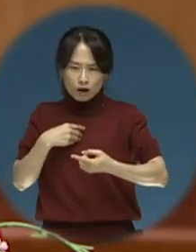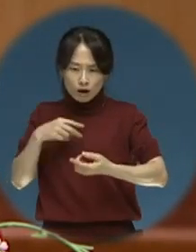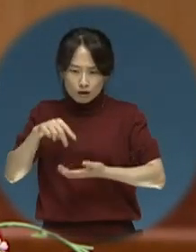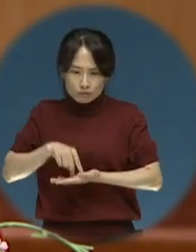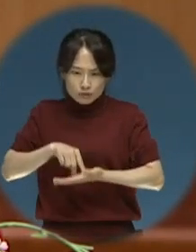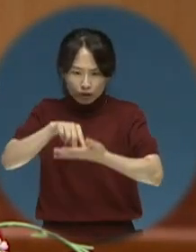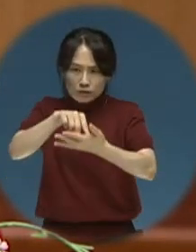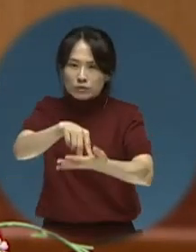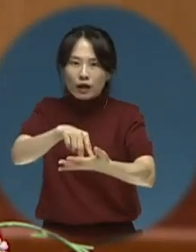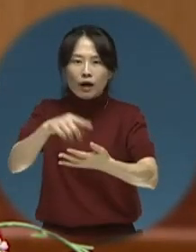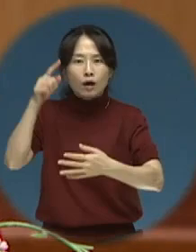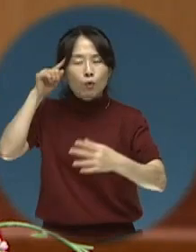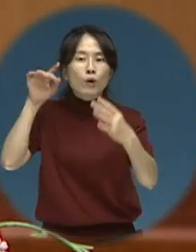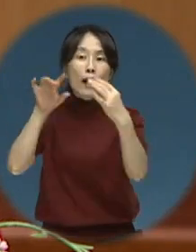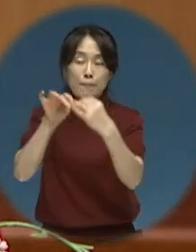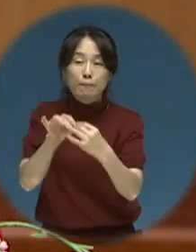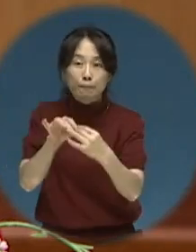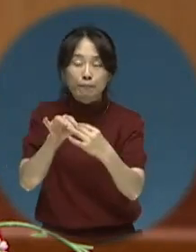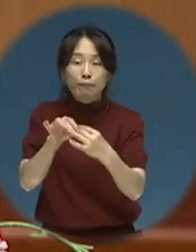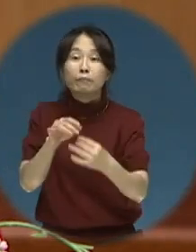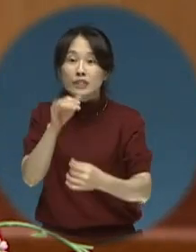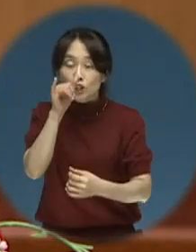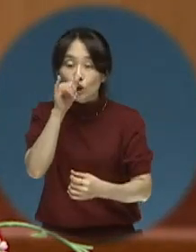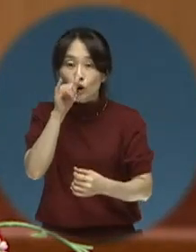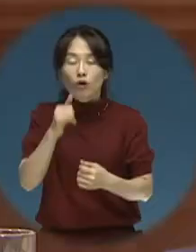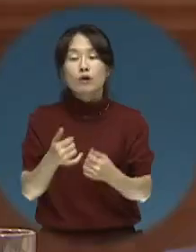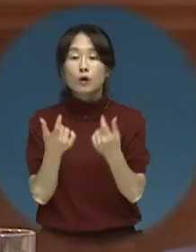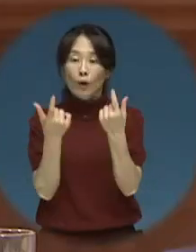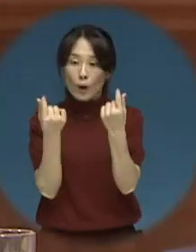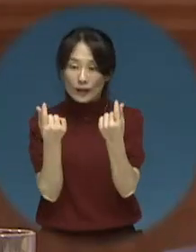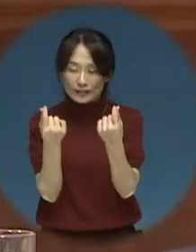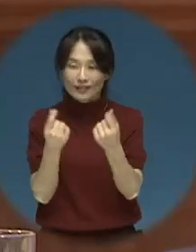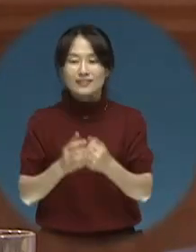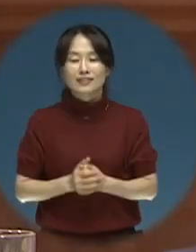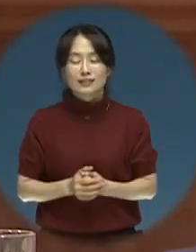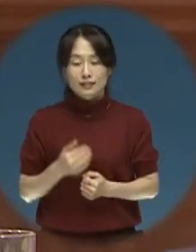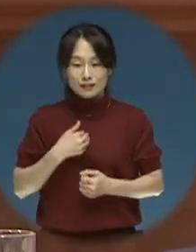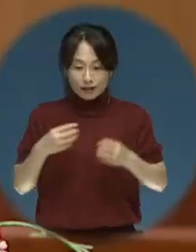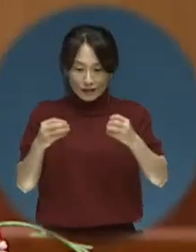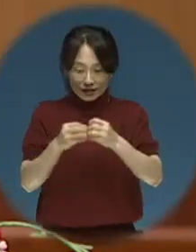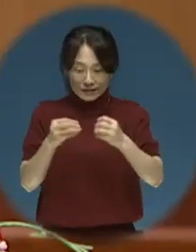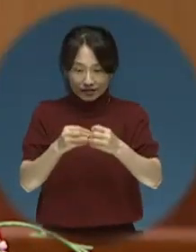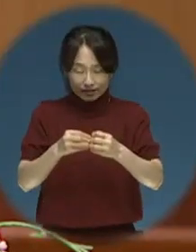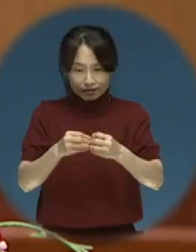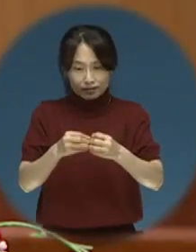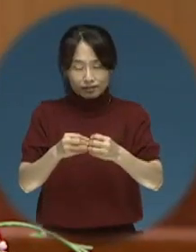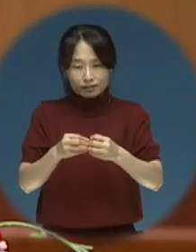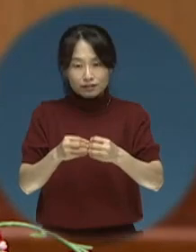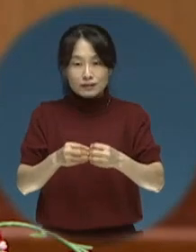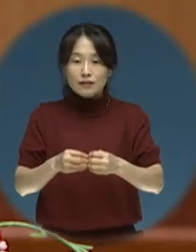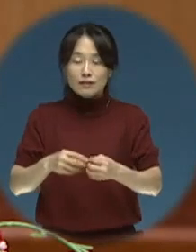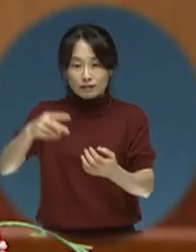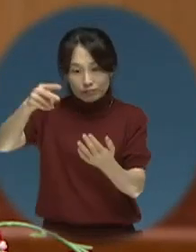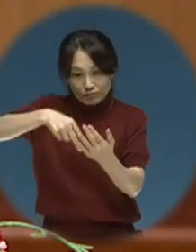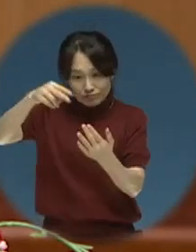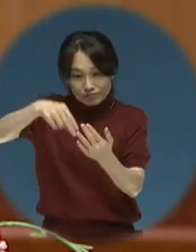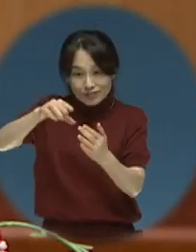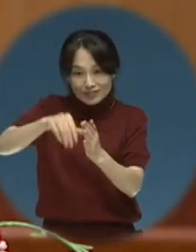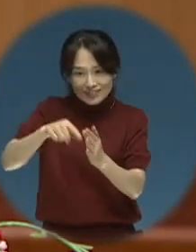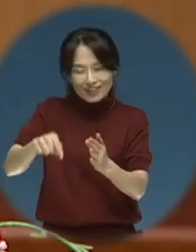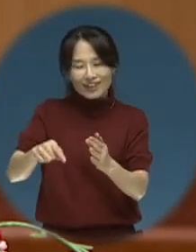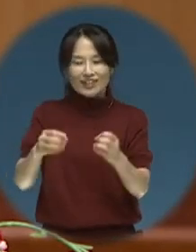그러니까 공감력이 그 사람을 기억하게 만들고 예. 그 저자를 예. 그리고 그 사람을 좋아하게